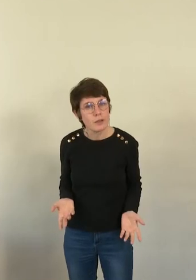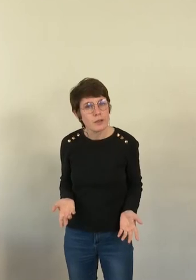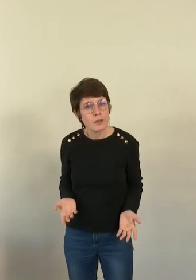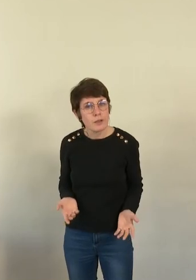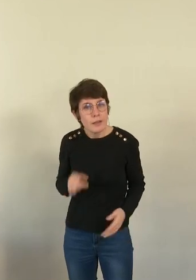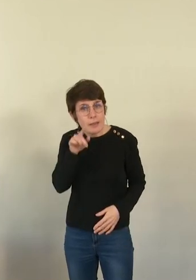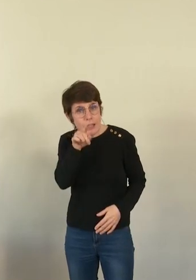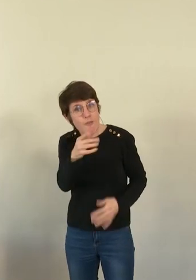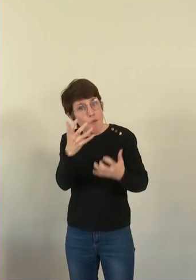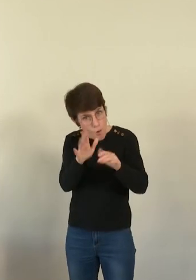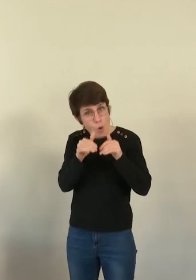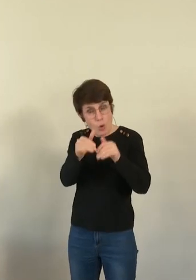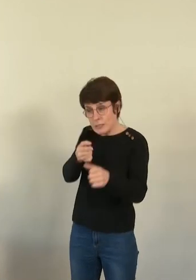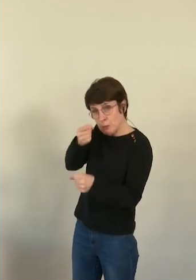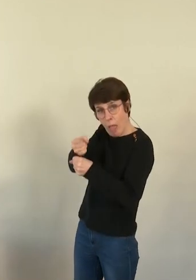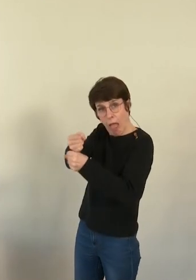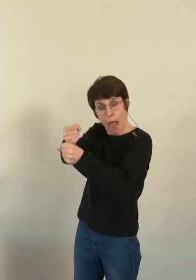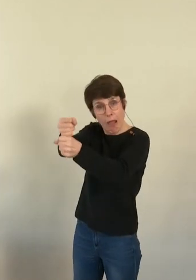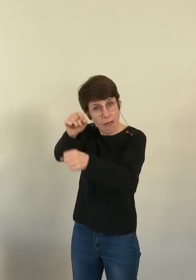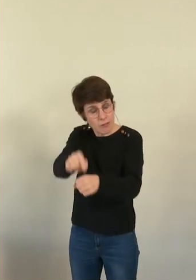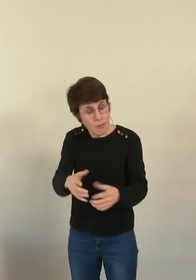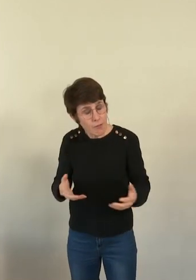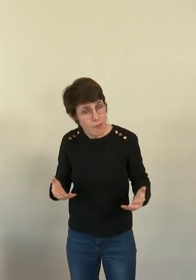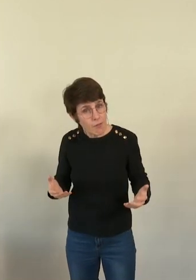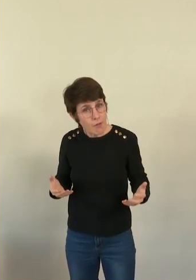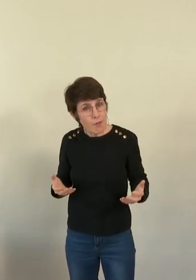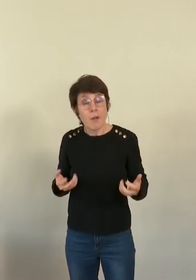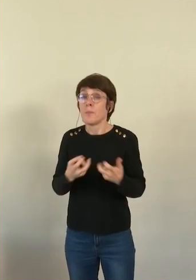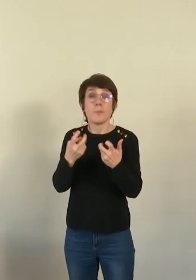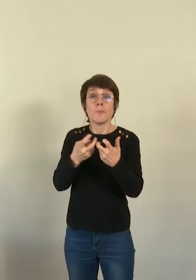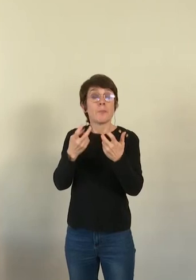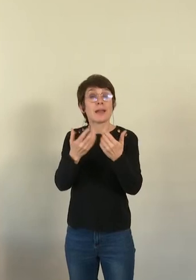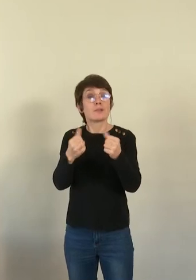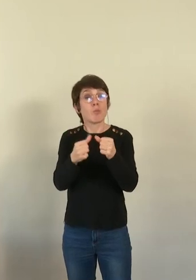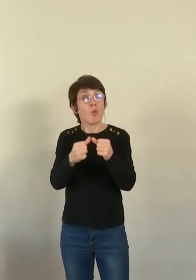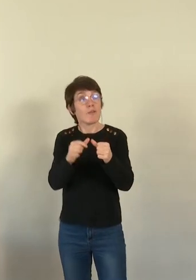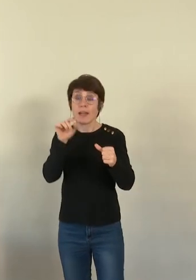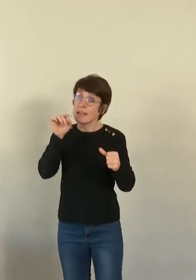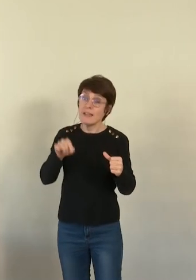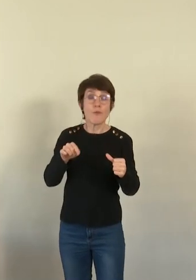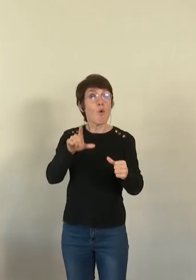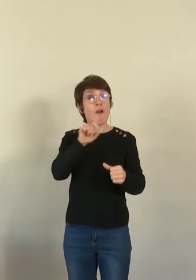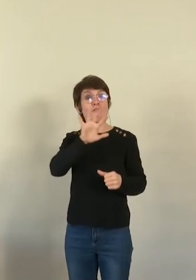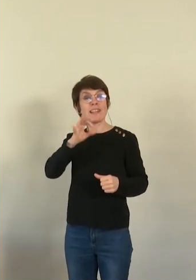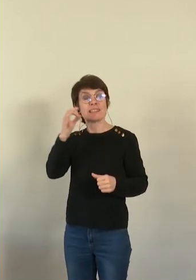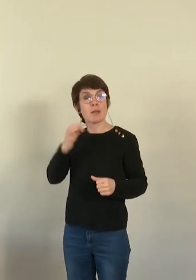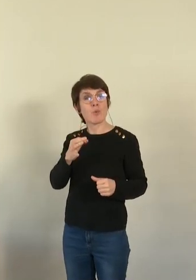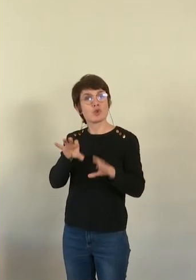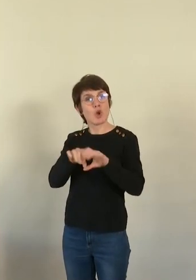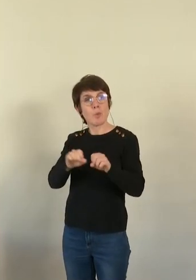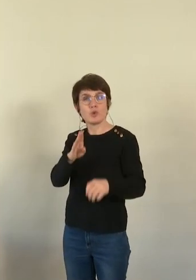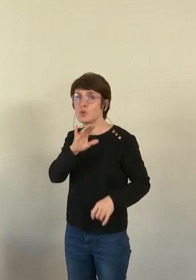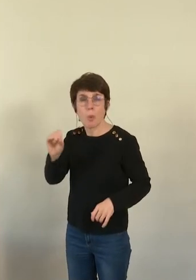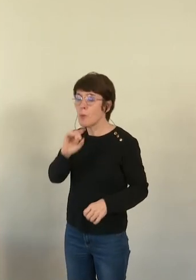voudriez imposer quand je l par exemple il faut que on a obligatoirement 25 % de de production bio